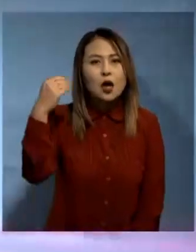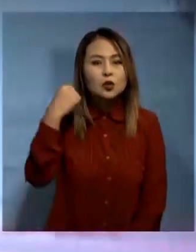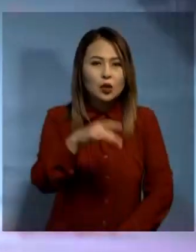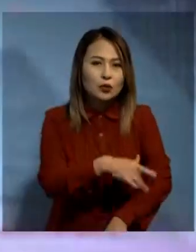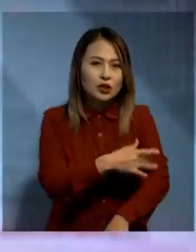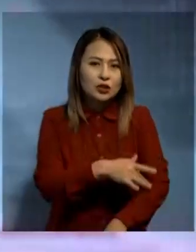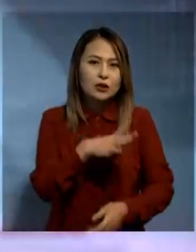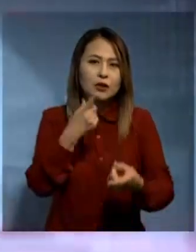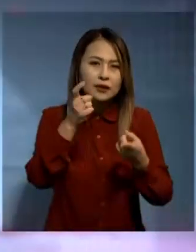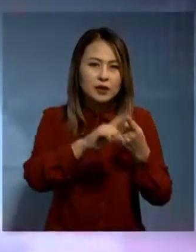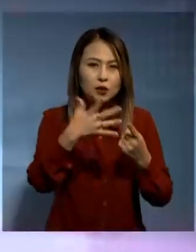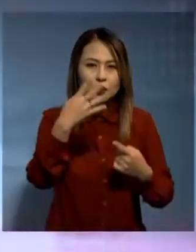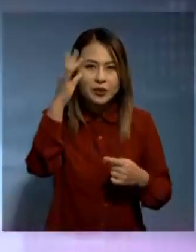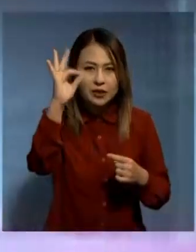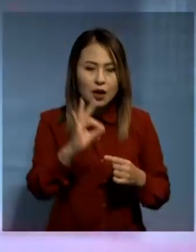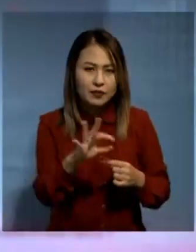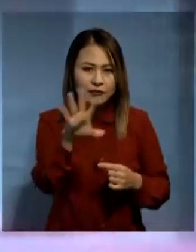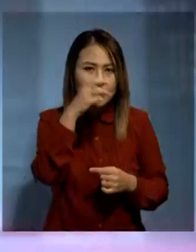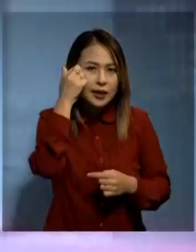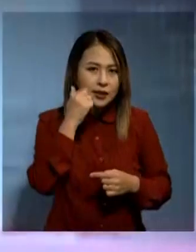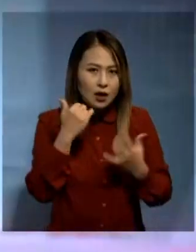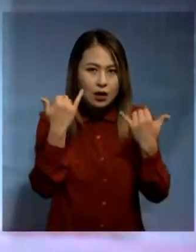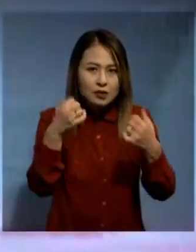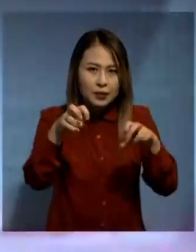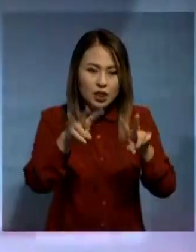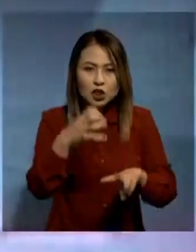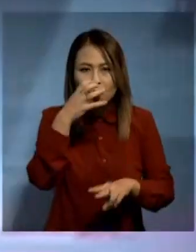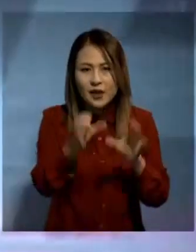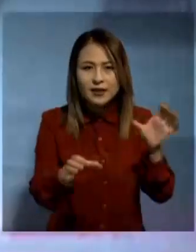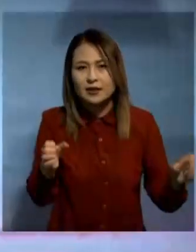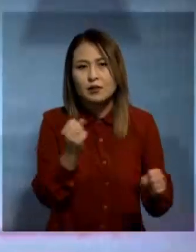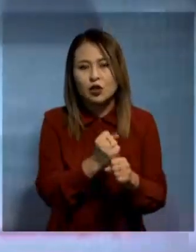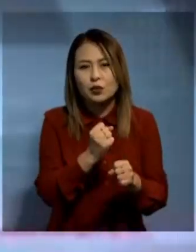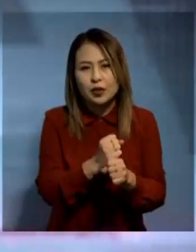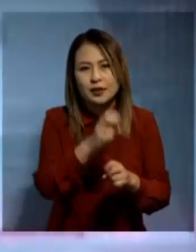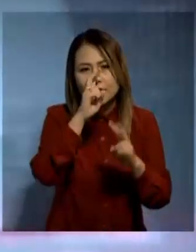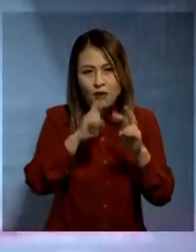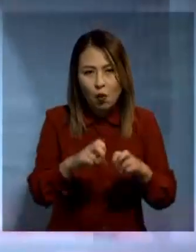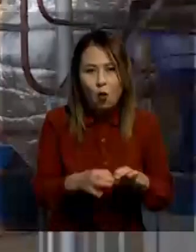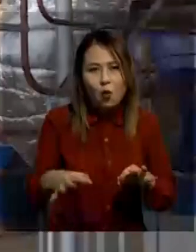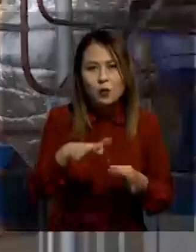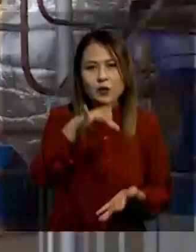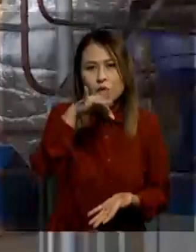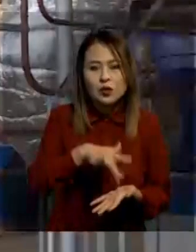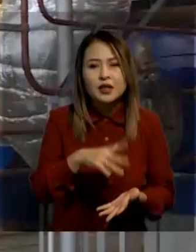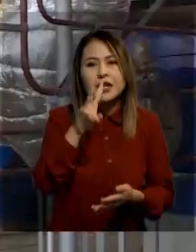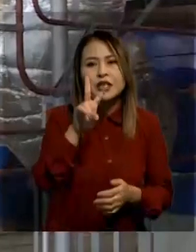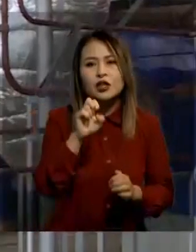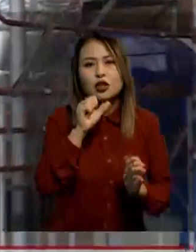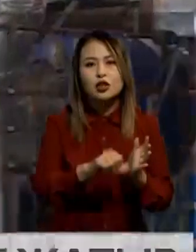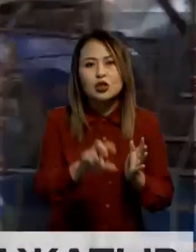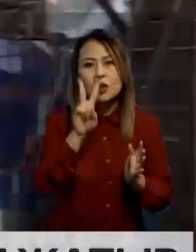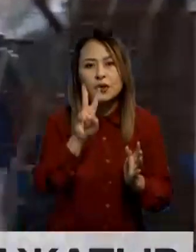Ақтөбеде коммуналдық желілердің 54% әбден ескірген. Қазір мамандар жылу қазандықтары мен құбырларды тексеріп жатыр. Облыс